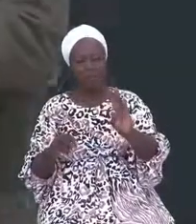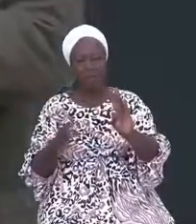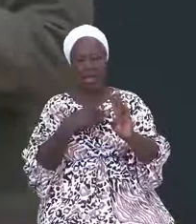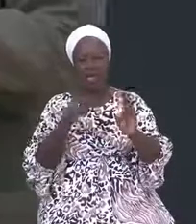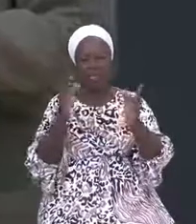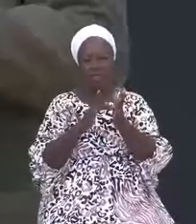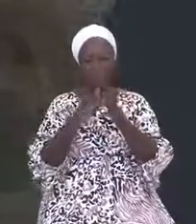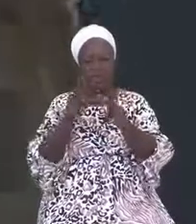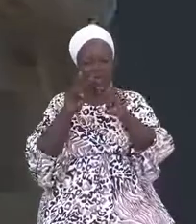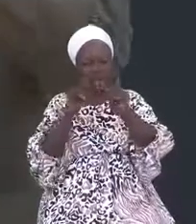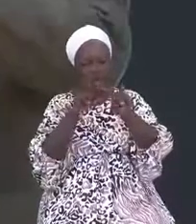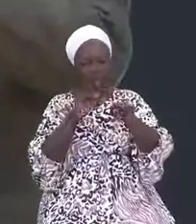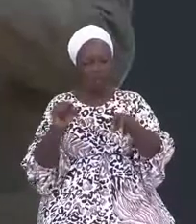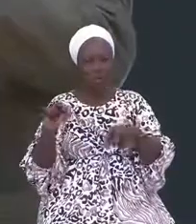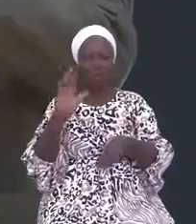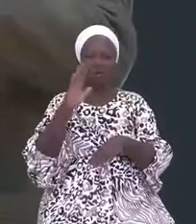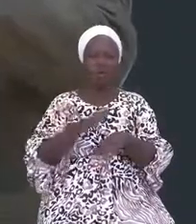dit,